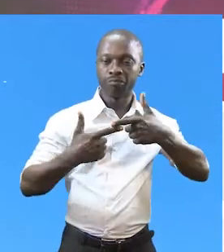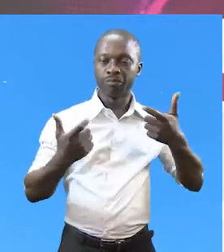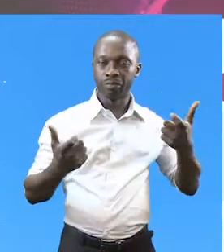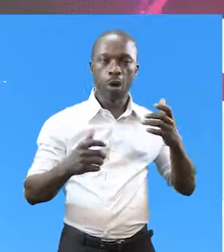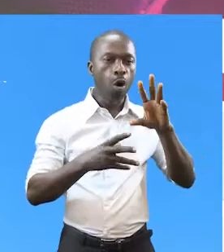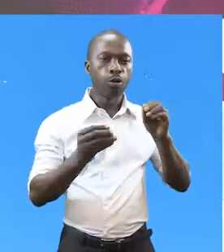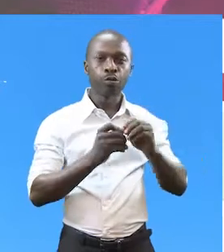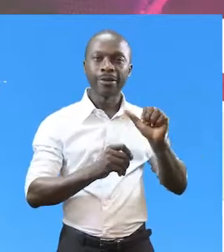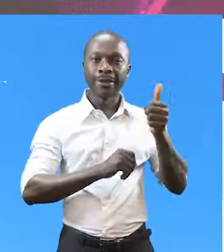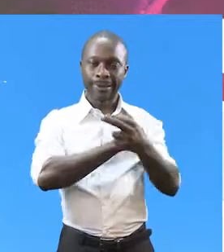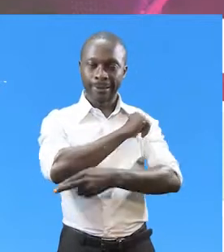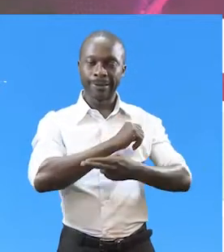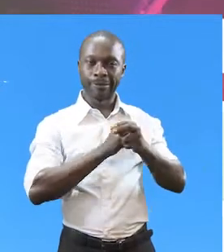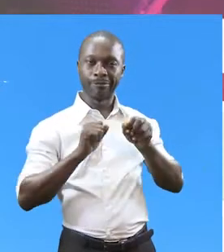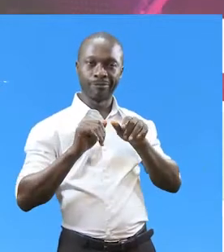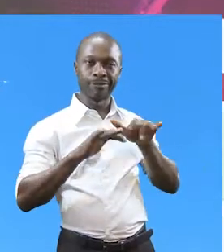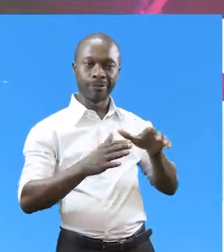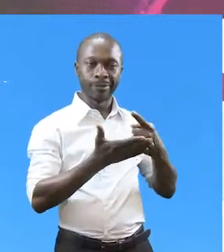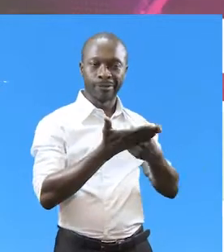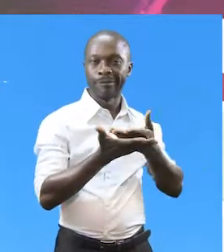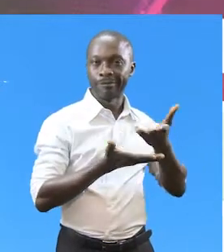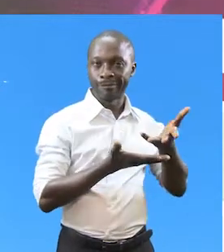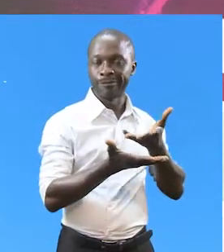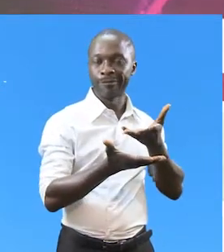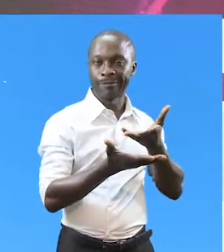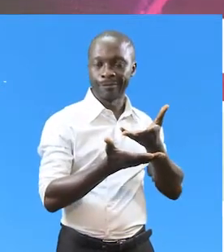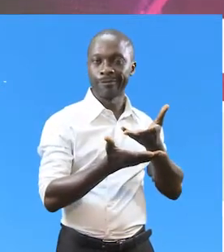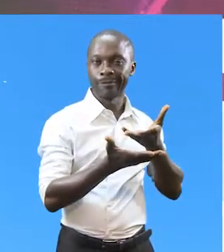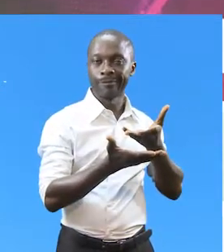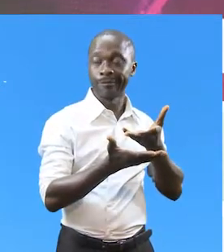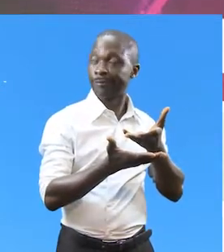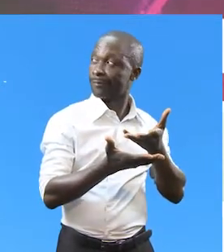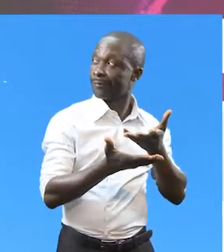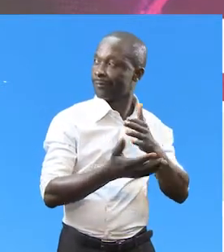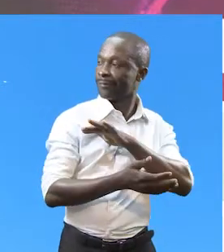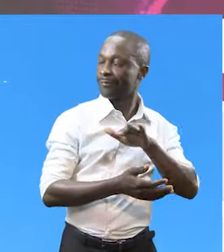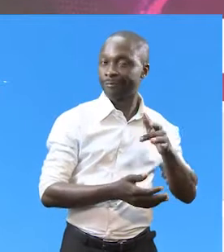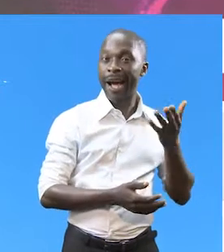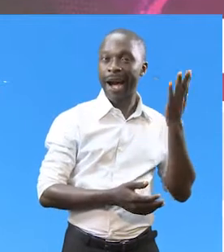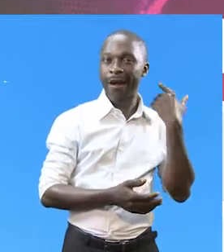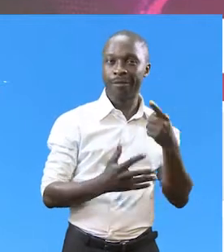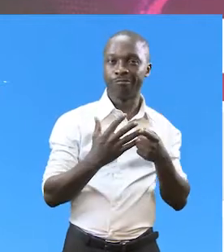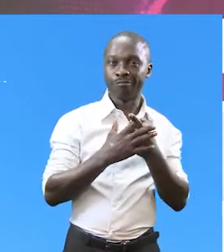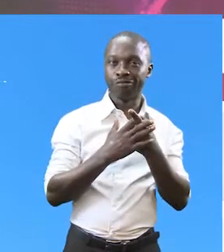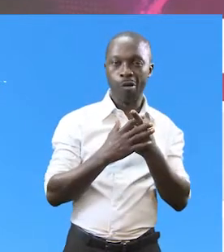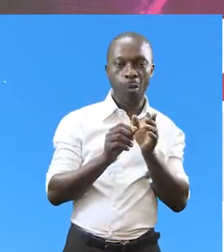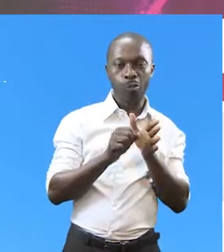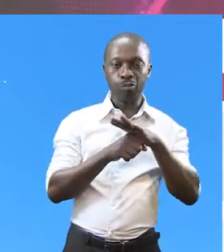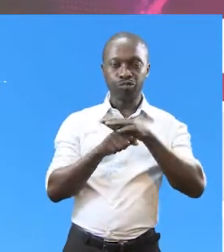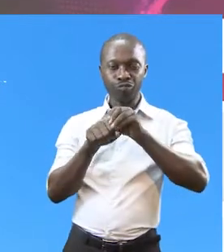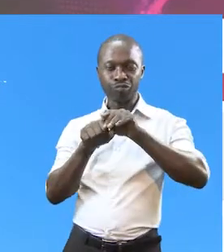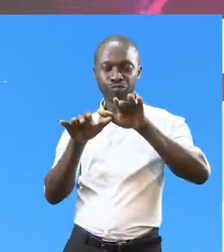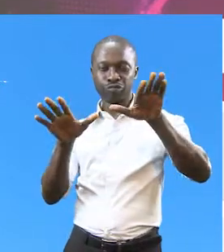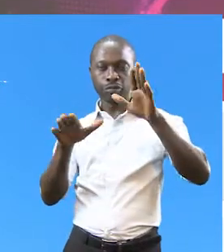et gendarmerie. Le nouveau coronavirus n'a pas cessé de faire parler de lui face à la résurgence de